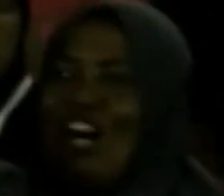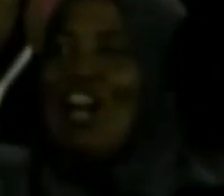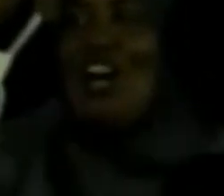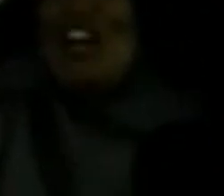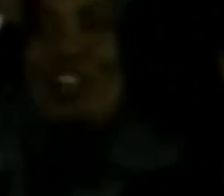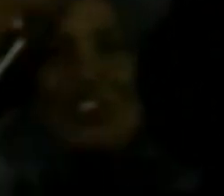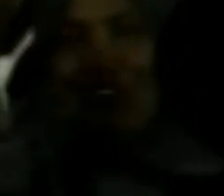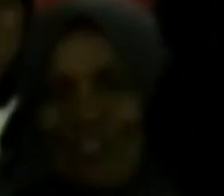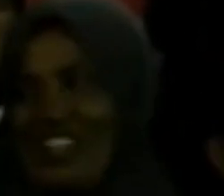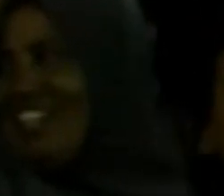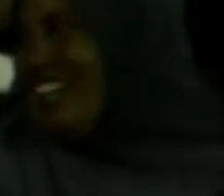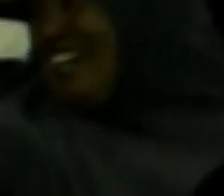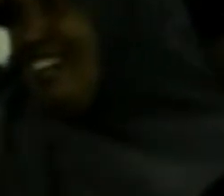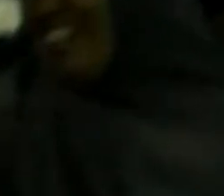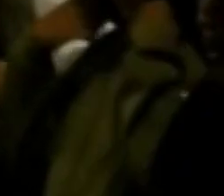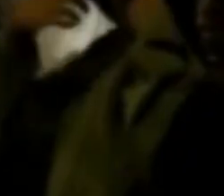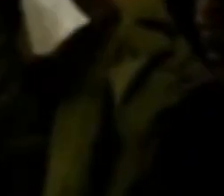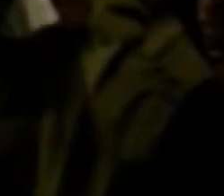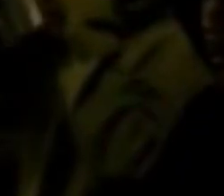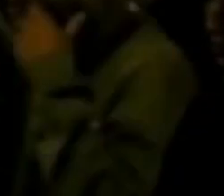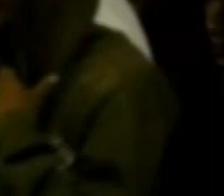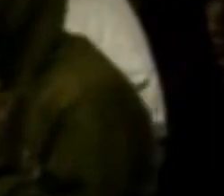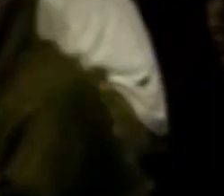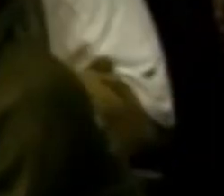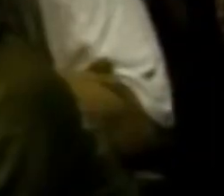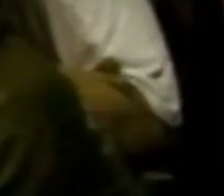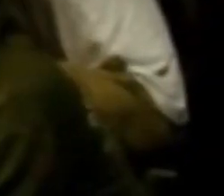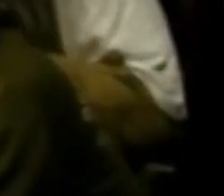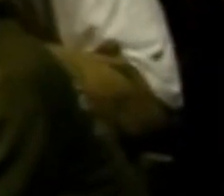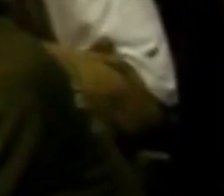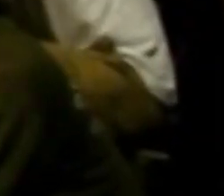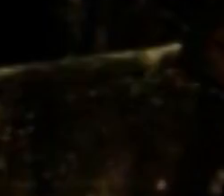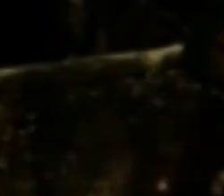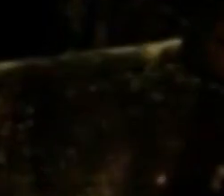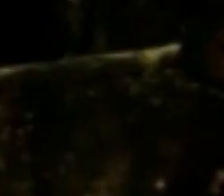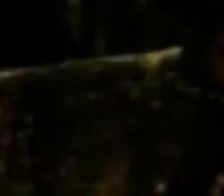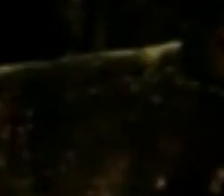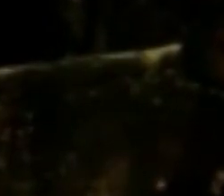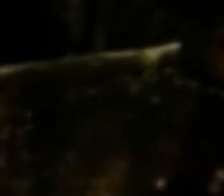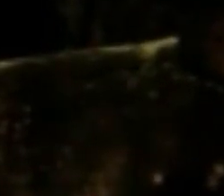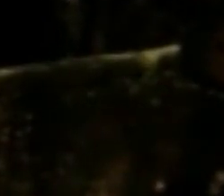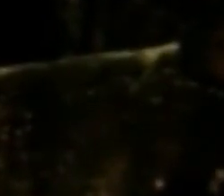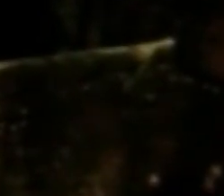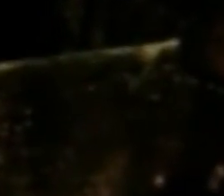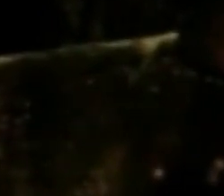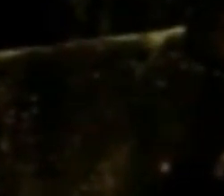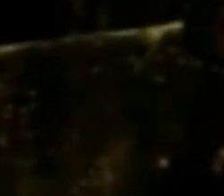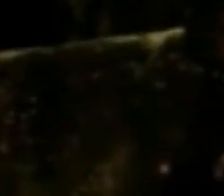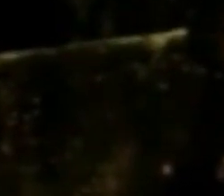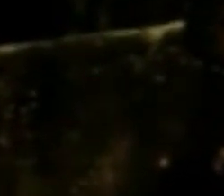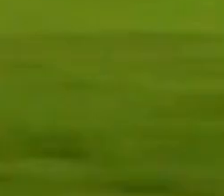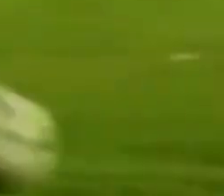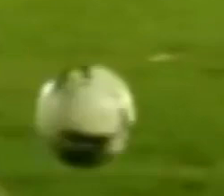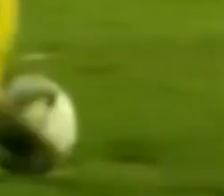digelar Asosiasi Kota PSSI, warga tidak memakai masker dan tidak menjaga jarak fisik. Panitia turnamen mengaku